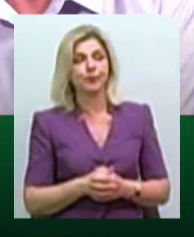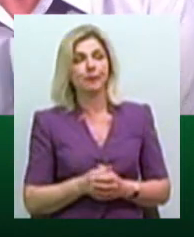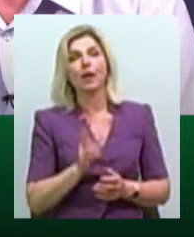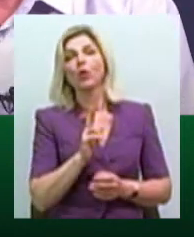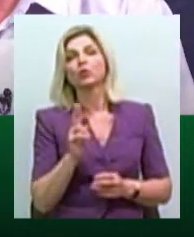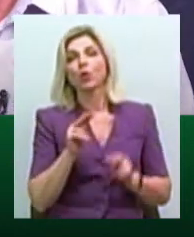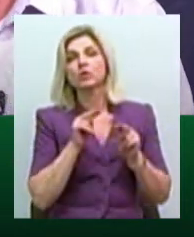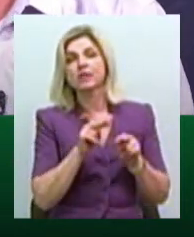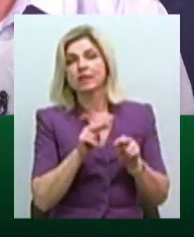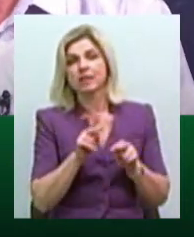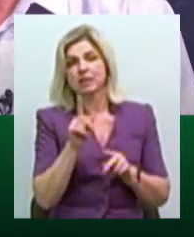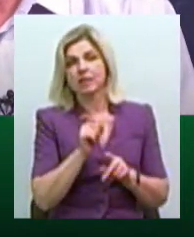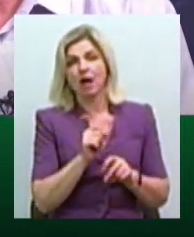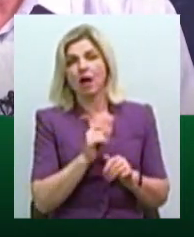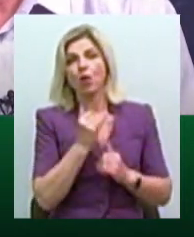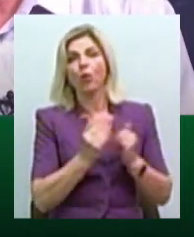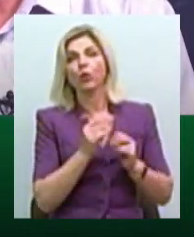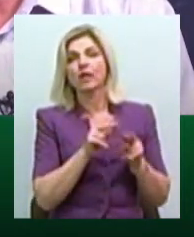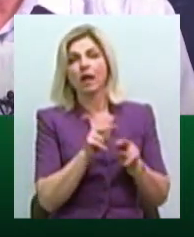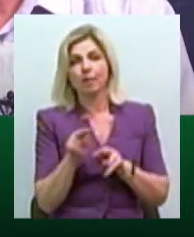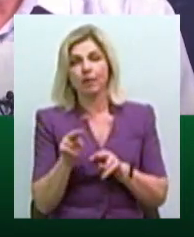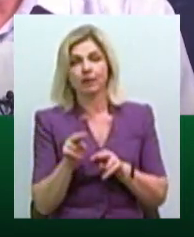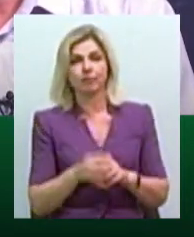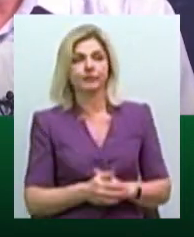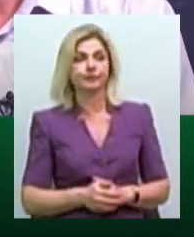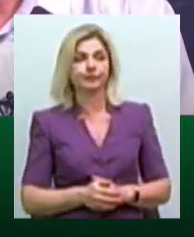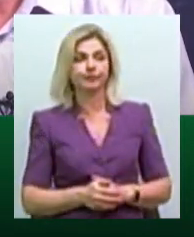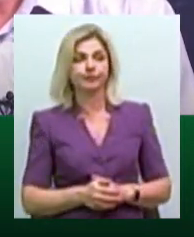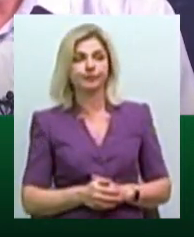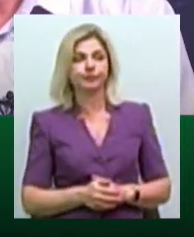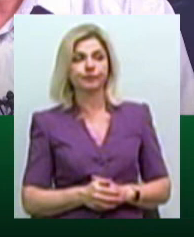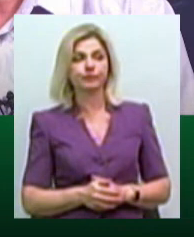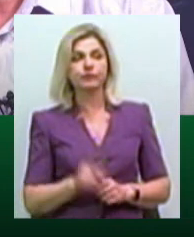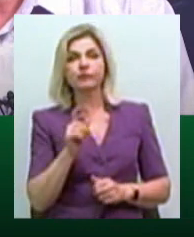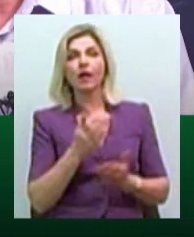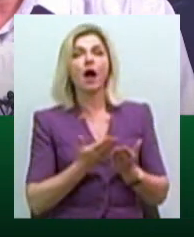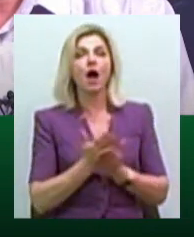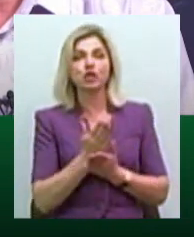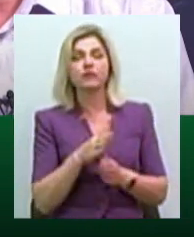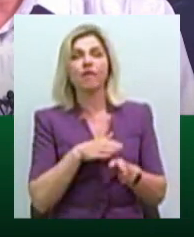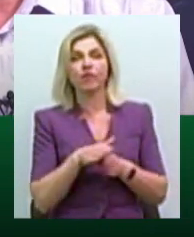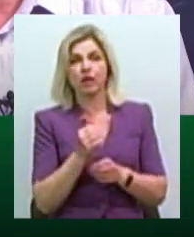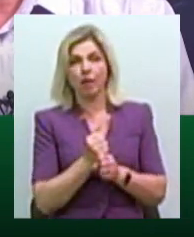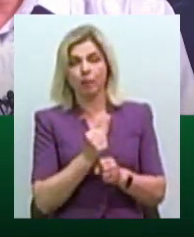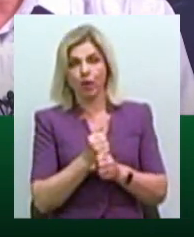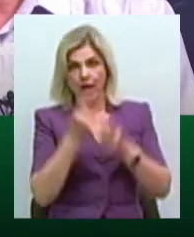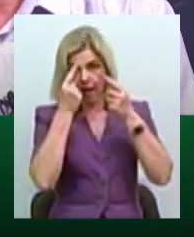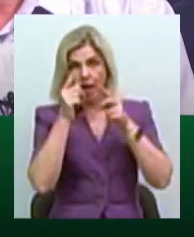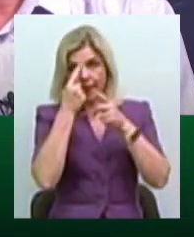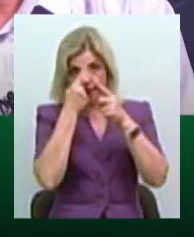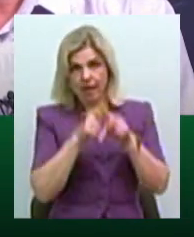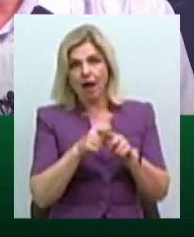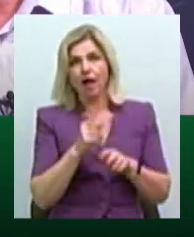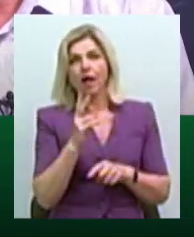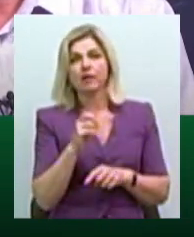за дотриманням, вірніше, за якістю виконаних робіт? Та ж сама гарантія. Про що сказано? Якщо наступного